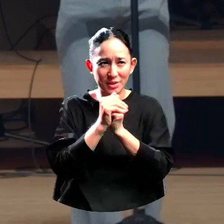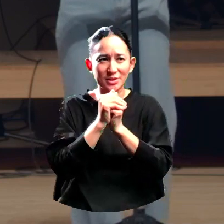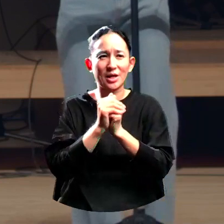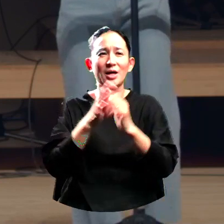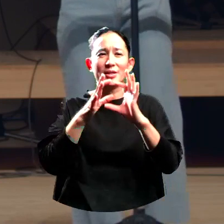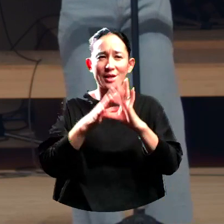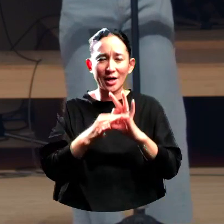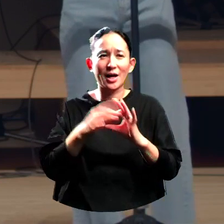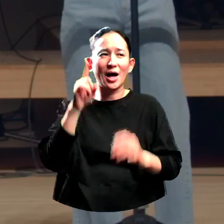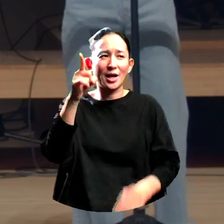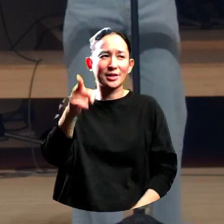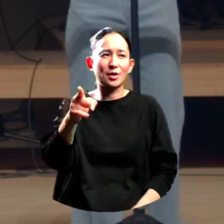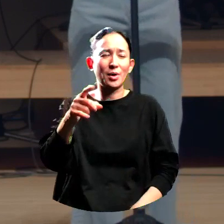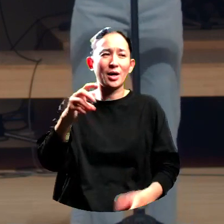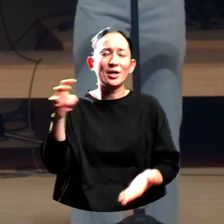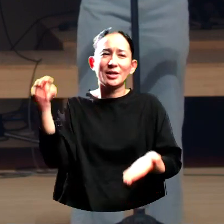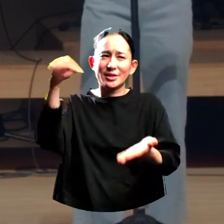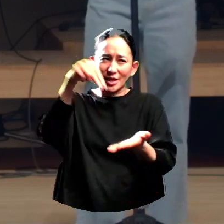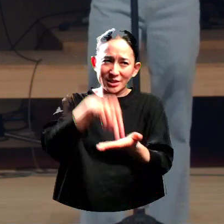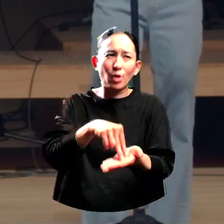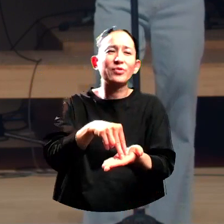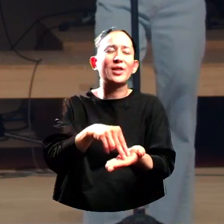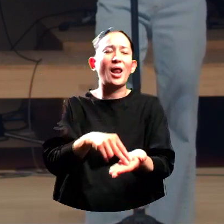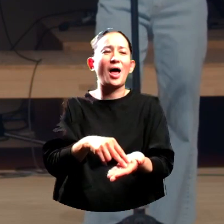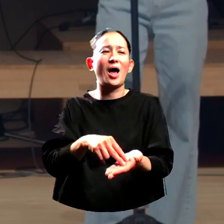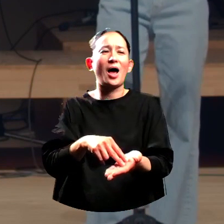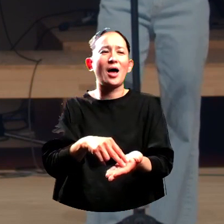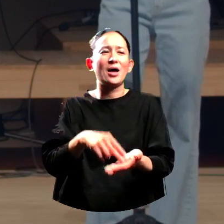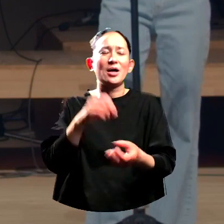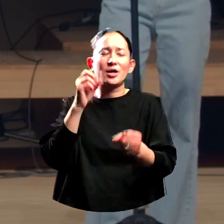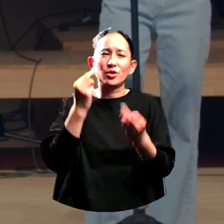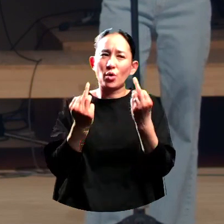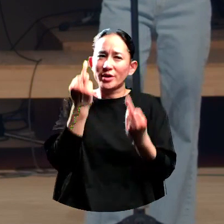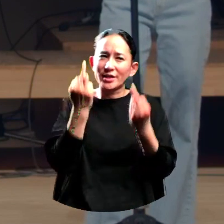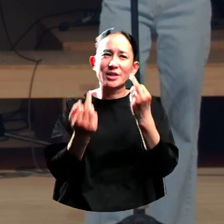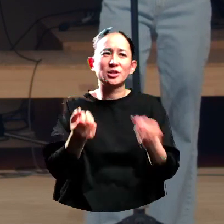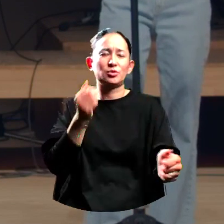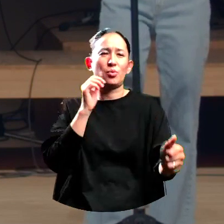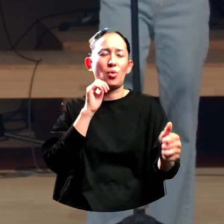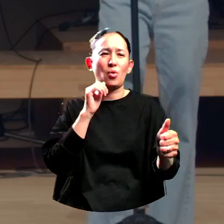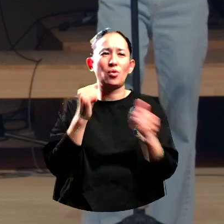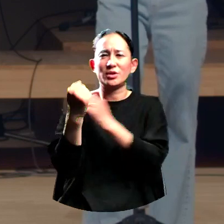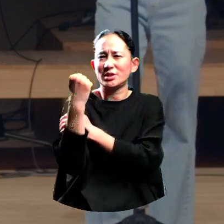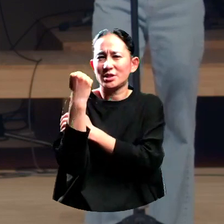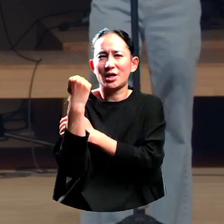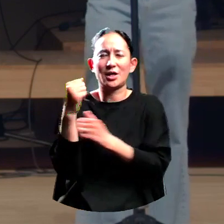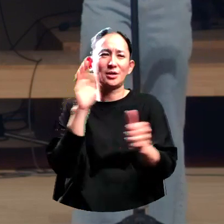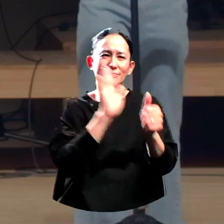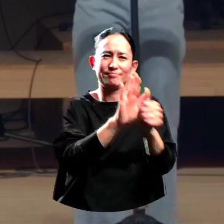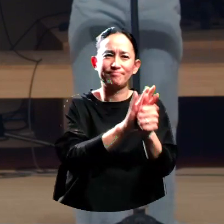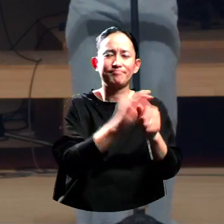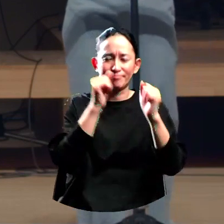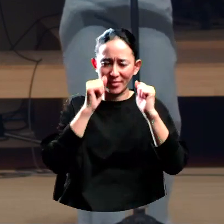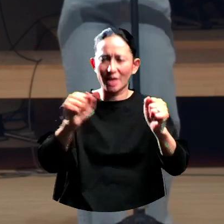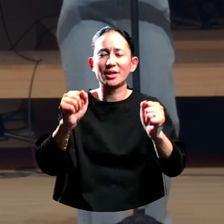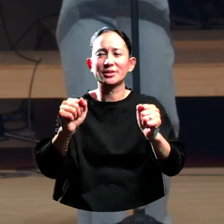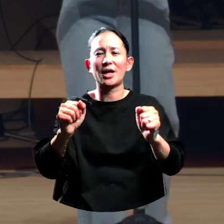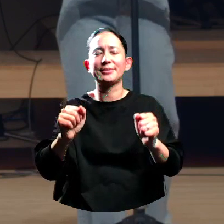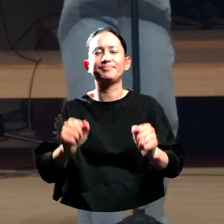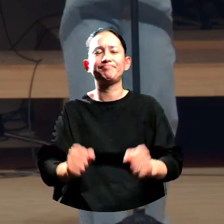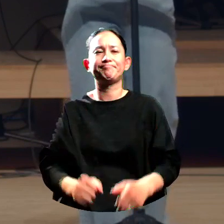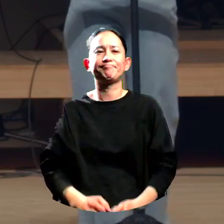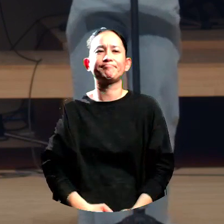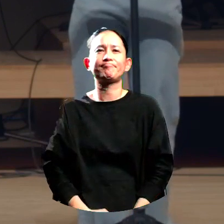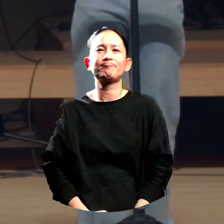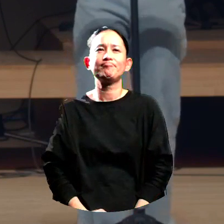ました。ですからあなたは、立ち直ったら、兄弟たちを力づけてやりなさい。 But I have prayed for